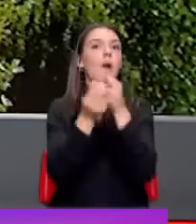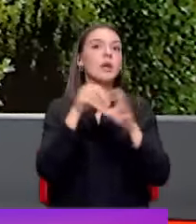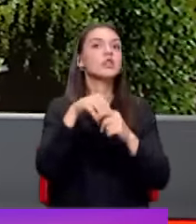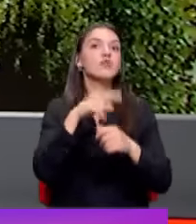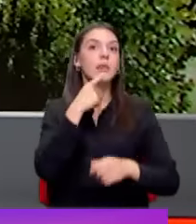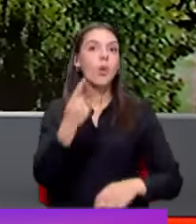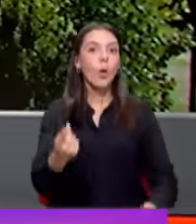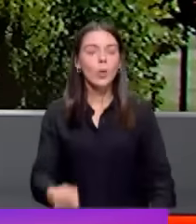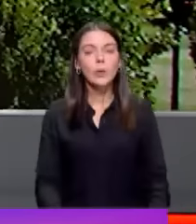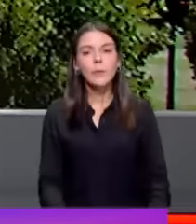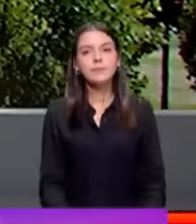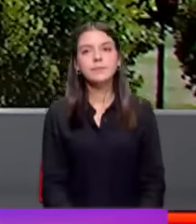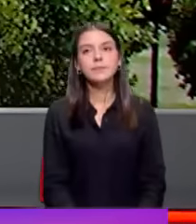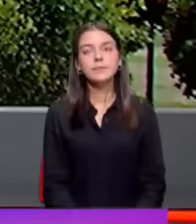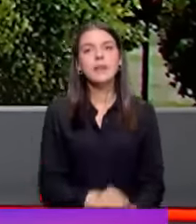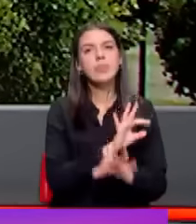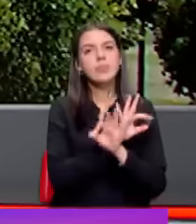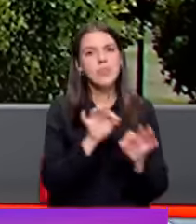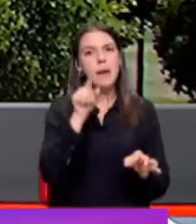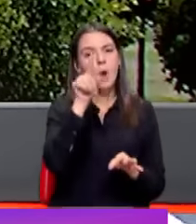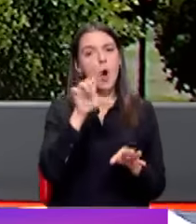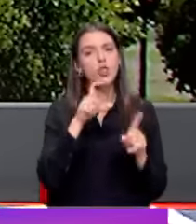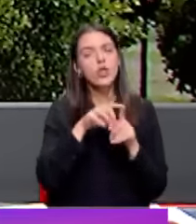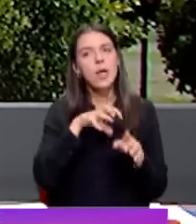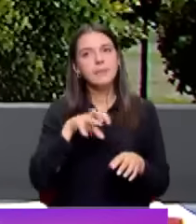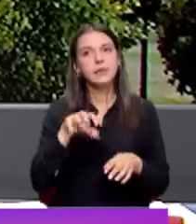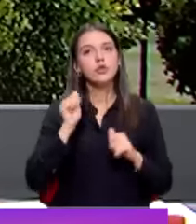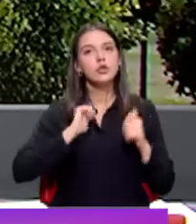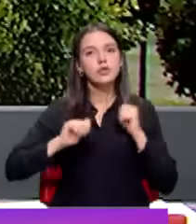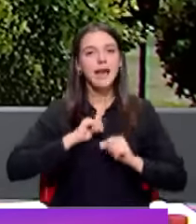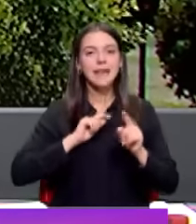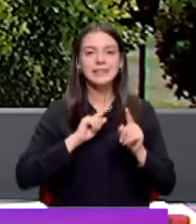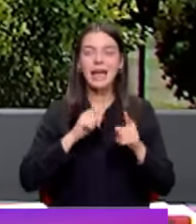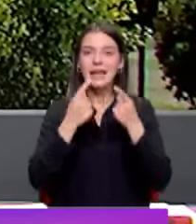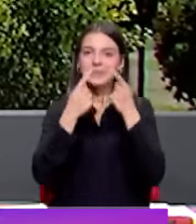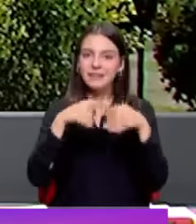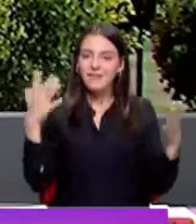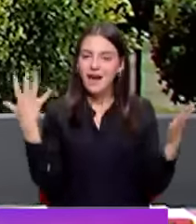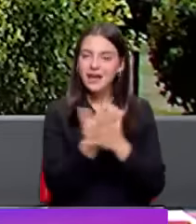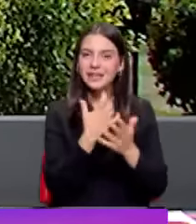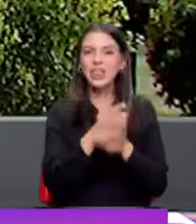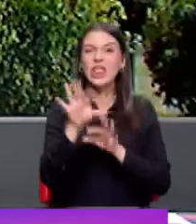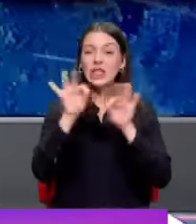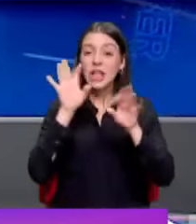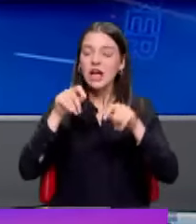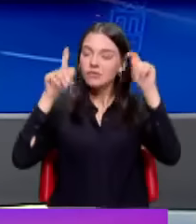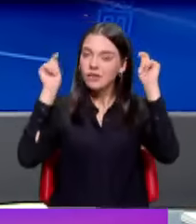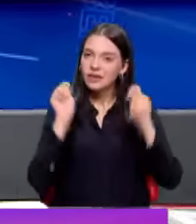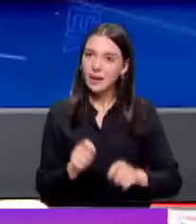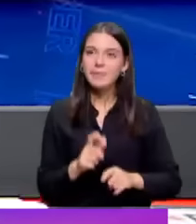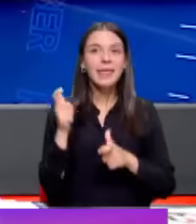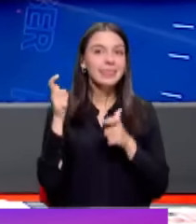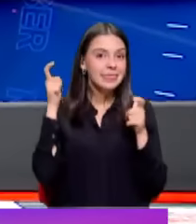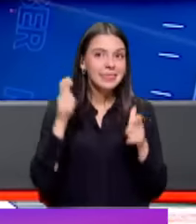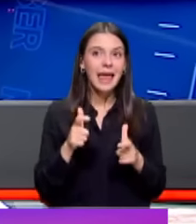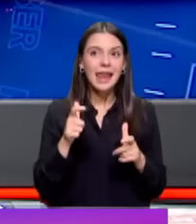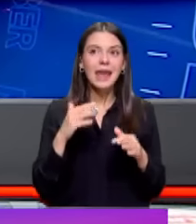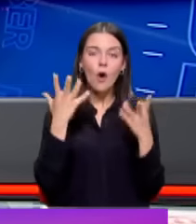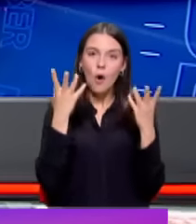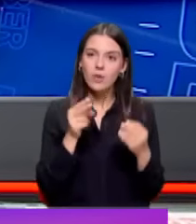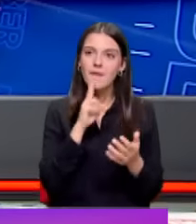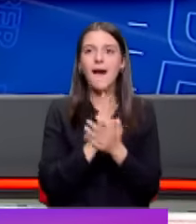söylüyorum. Tam o dönemdeyiz. Üniversite sınavını kazandı, tercihleri yaptılar ve nereye yerleştikleri